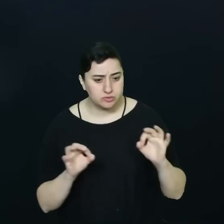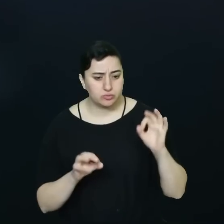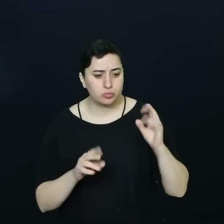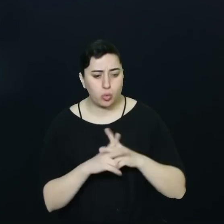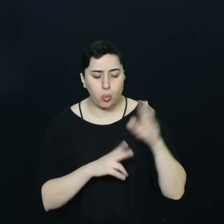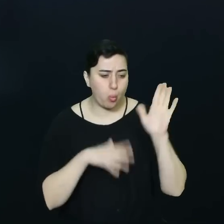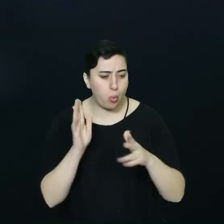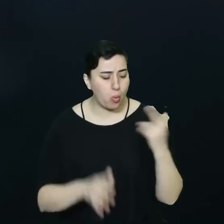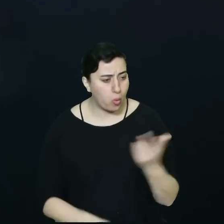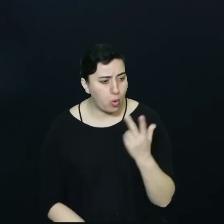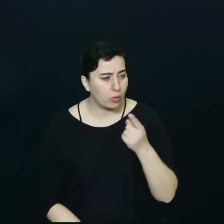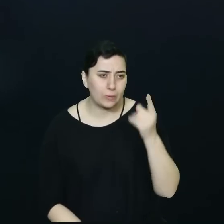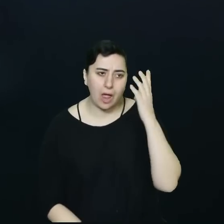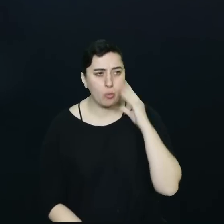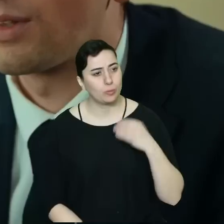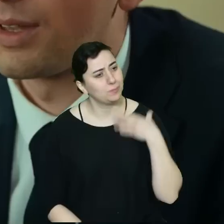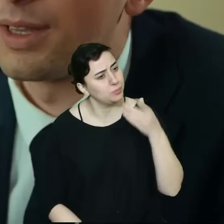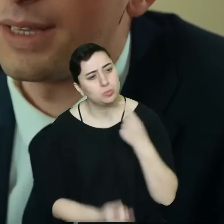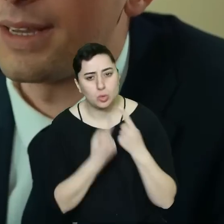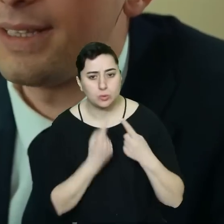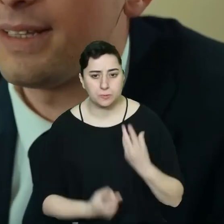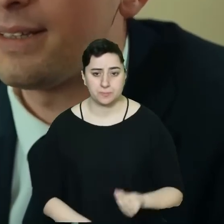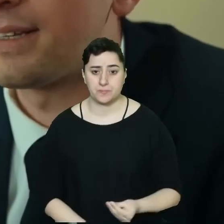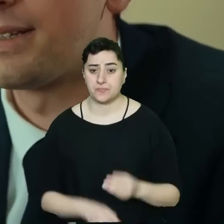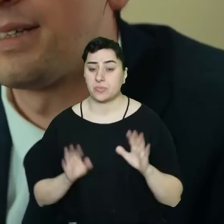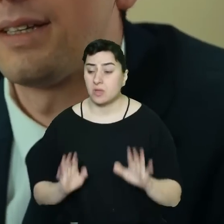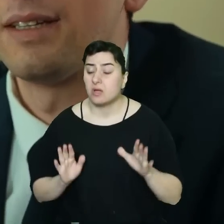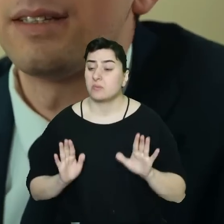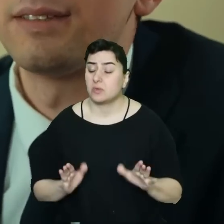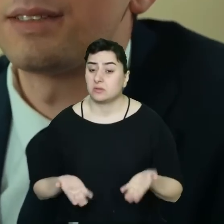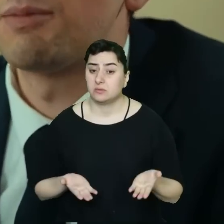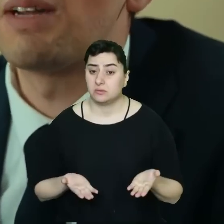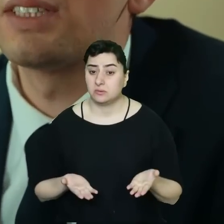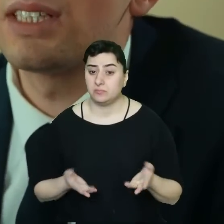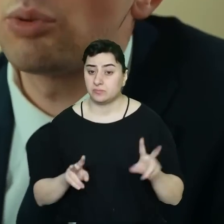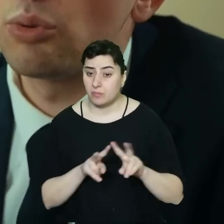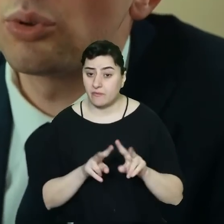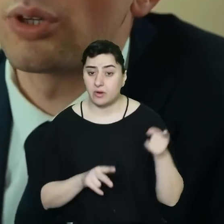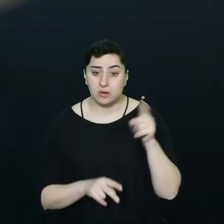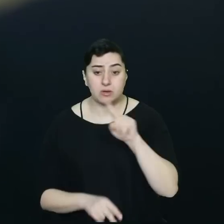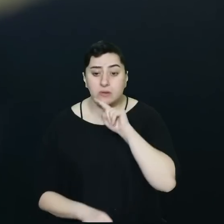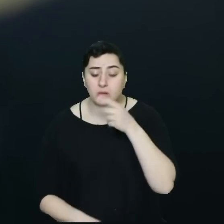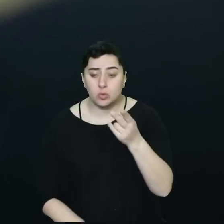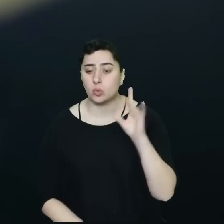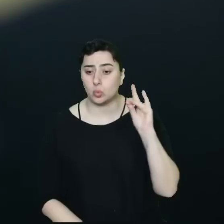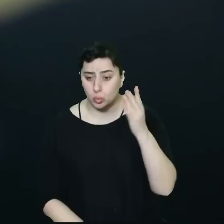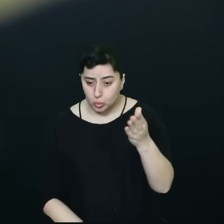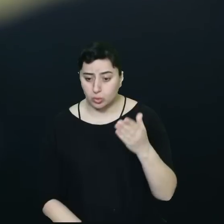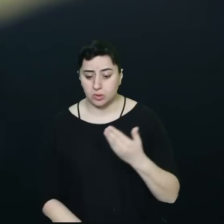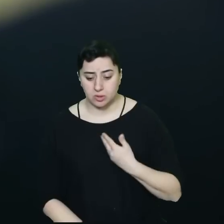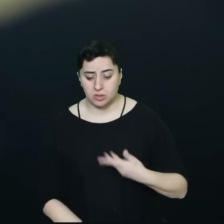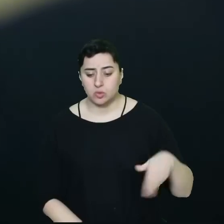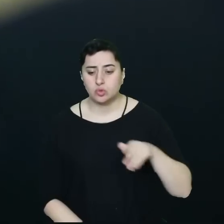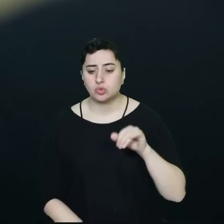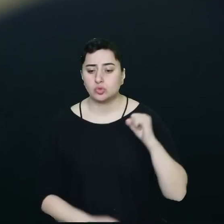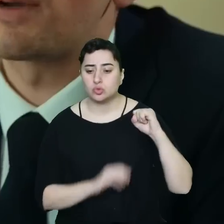anlar elbet. Biz gidip bir konuşalım. Ya iyi de Ede. Şimdi Merve'nin dayısı ülkücü. Benim gibi solcunun lafını